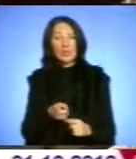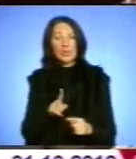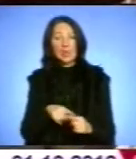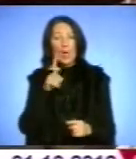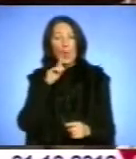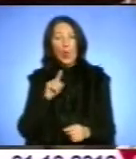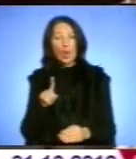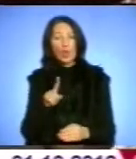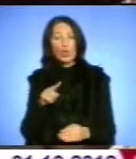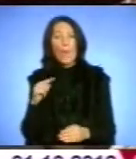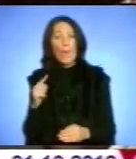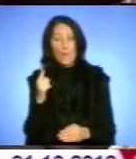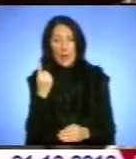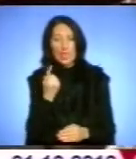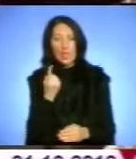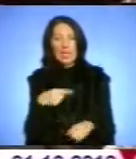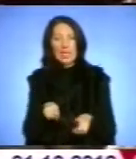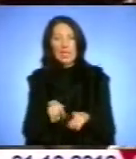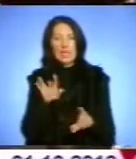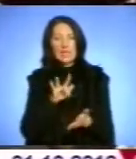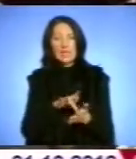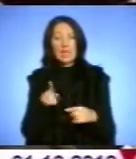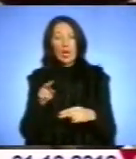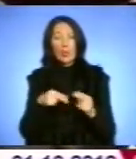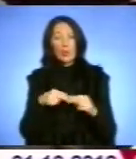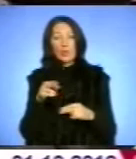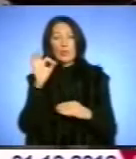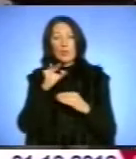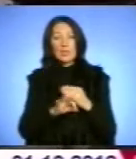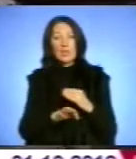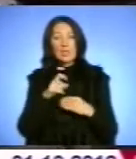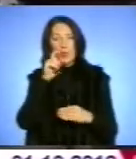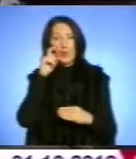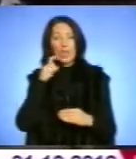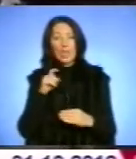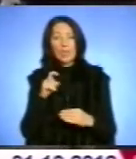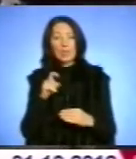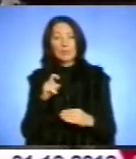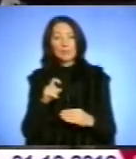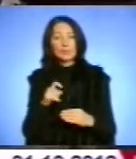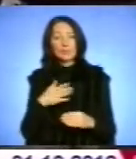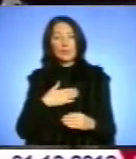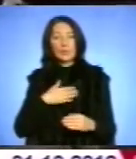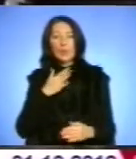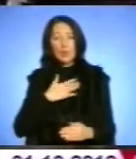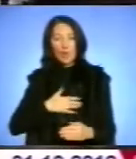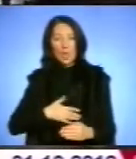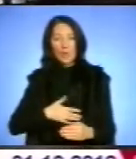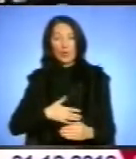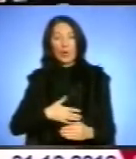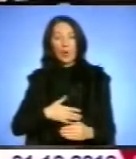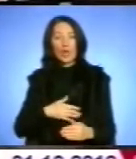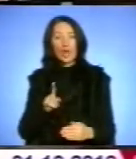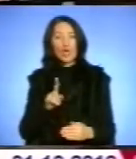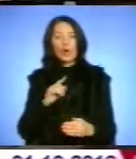що перший такий центр будується в Західній Україні. Мені приємно, найперше, те,